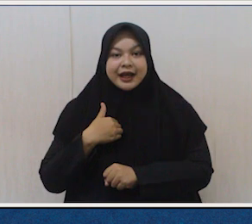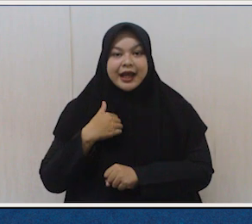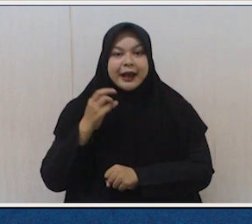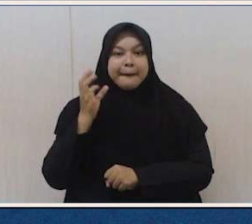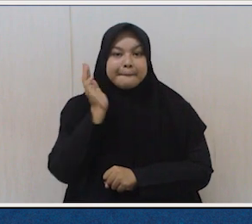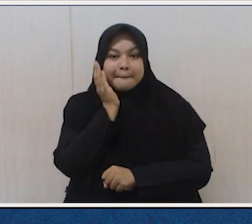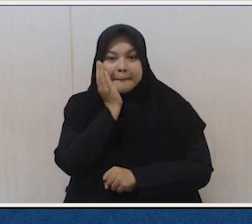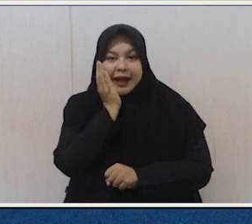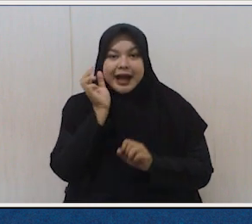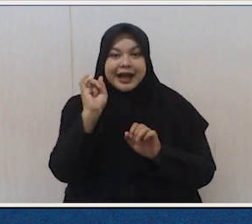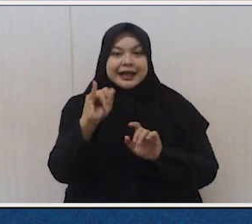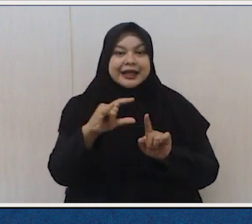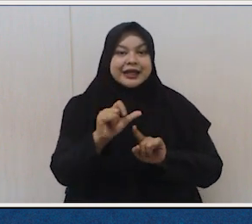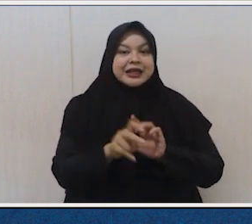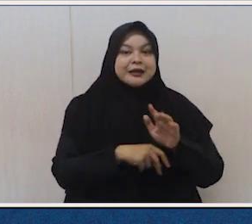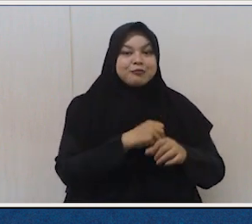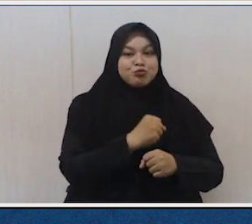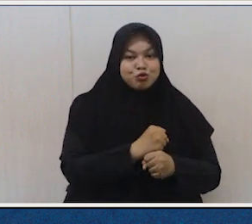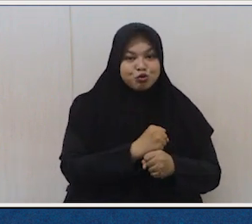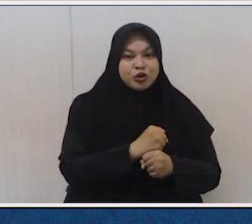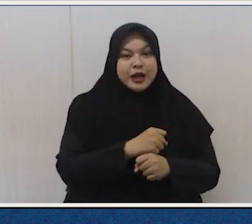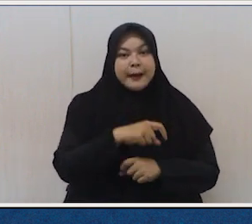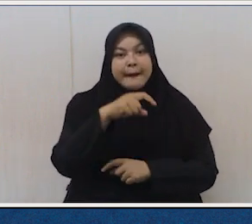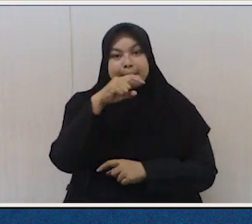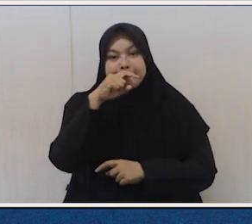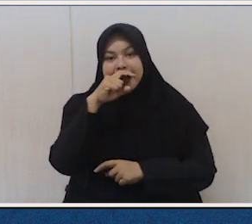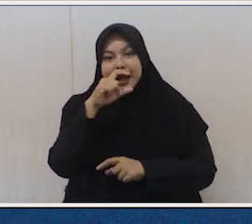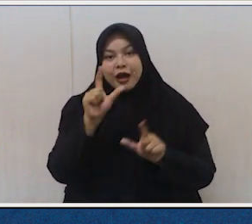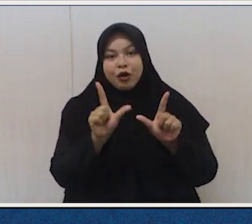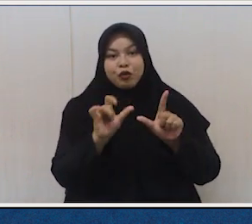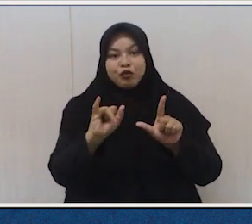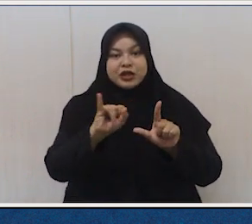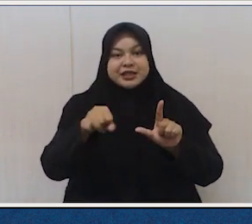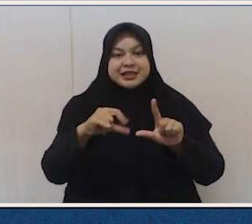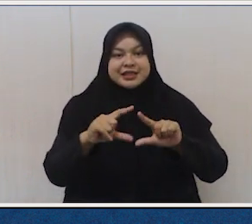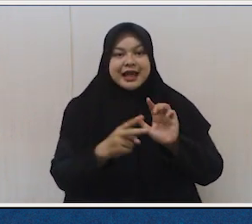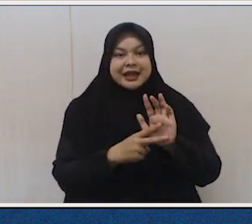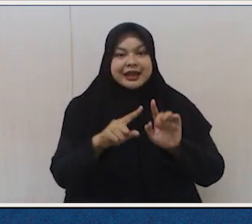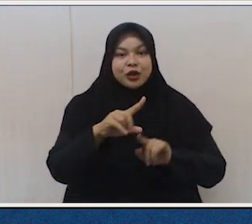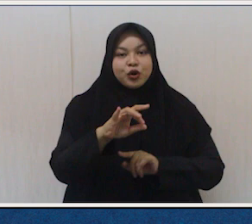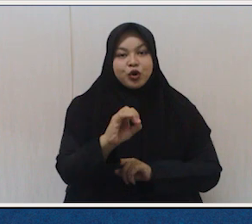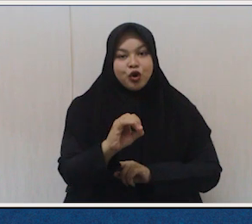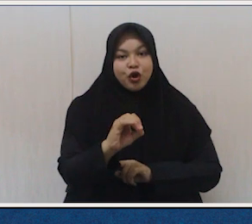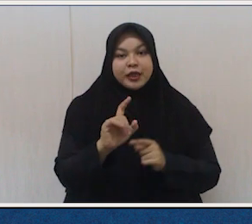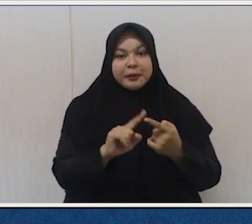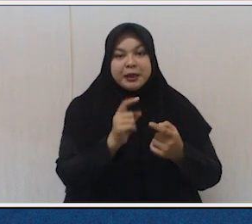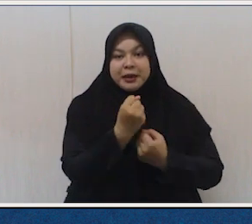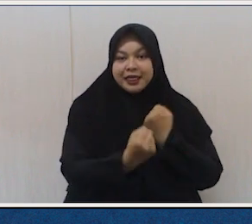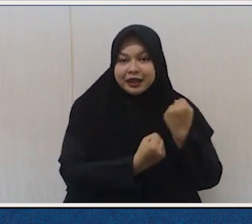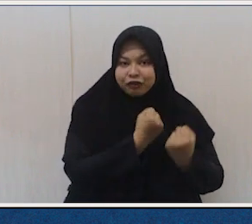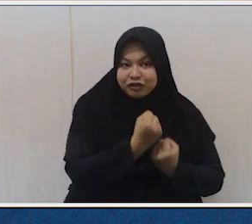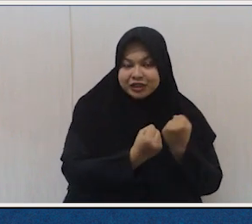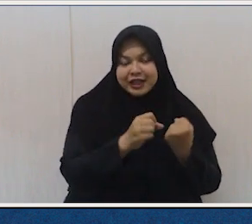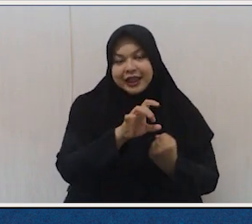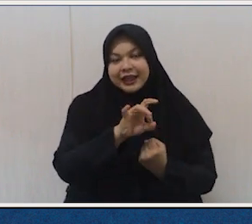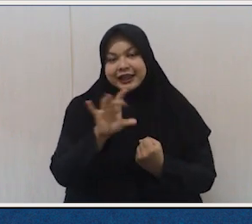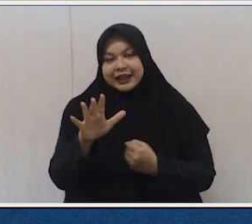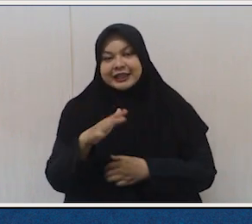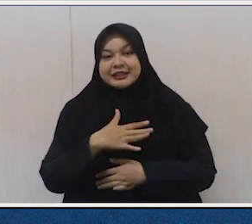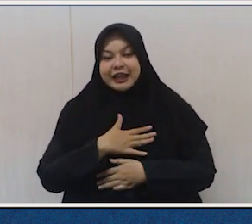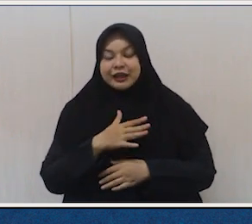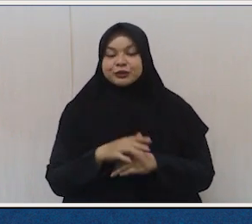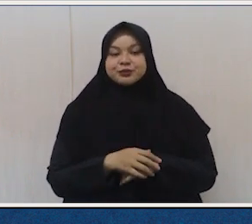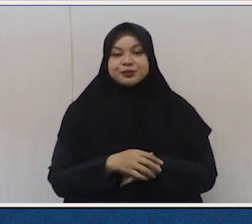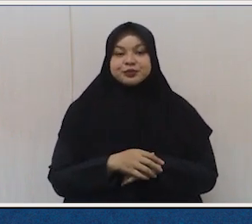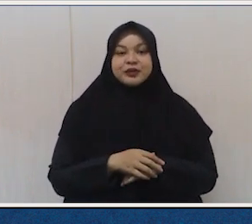ada Pak wiantoro ada beberapa teman Akis juga ya mengawal gitu Nah karena itu di